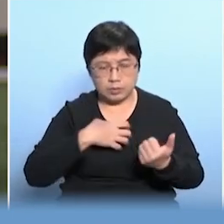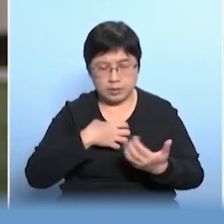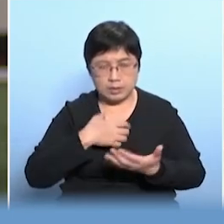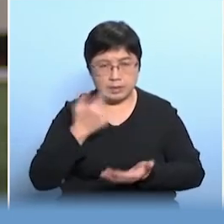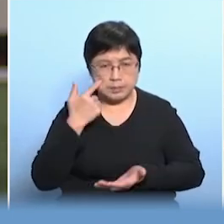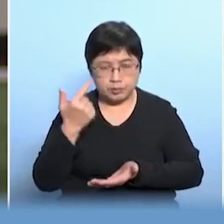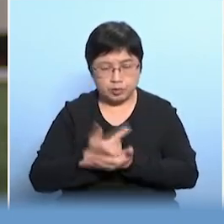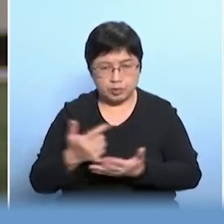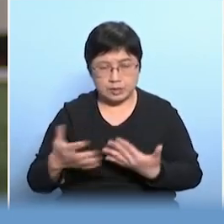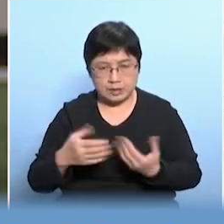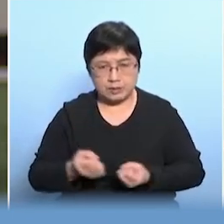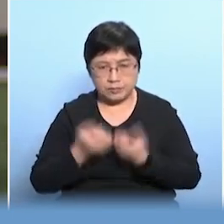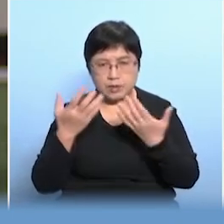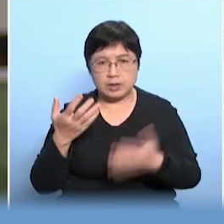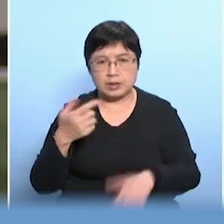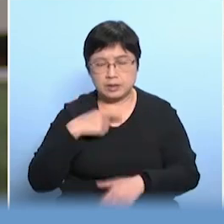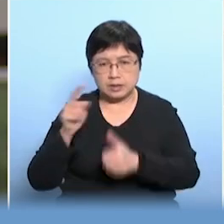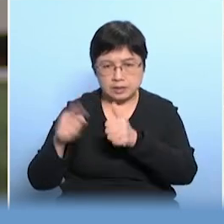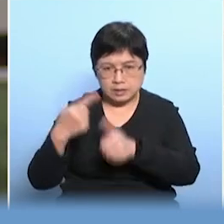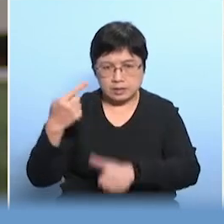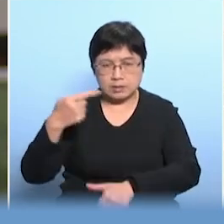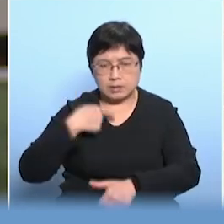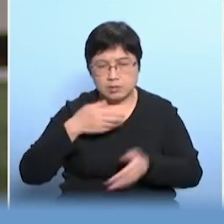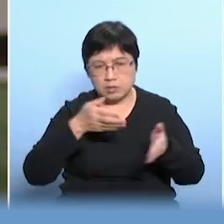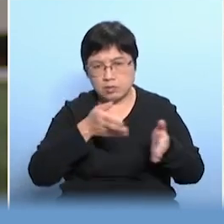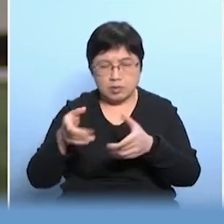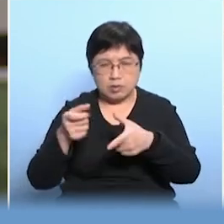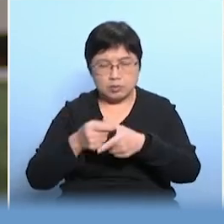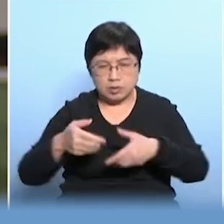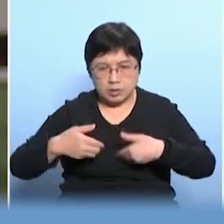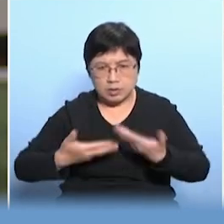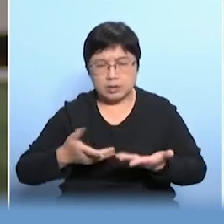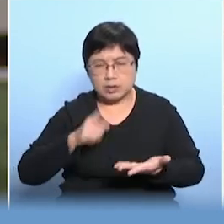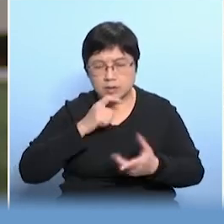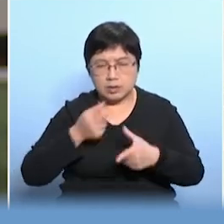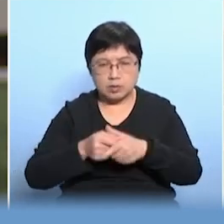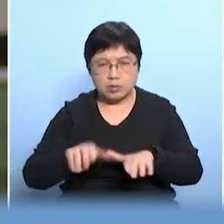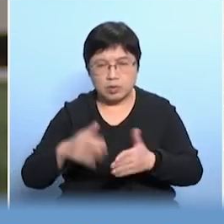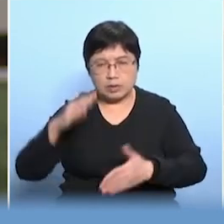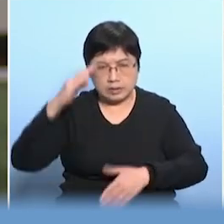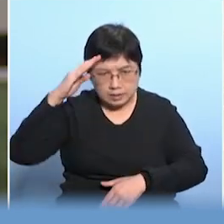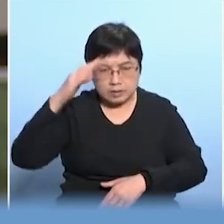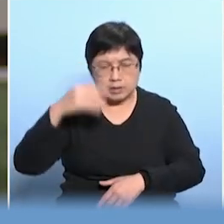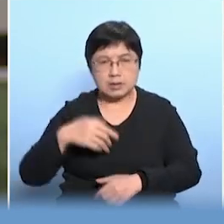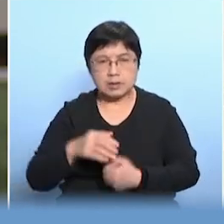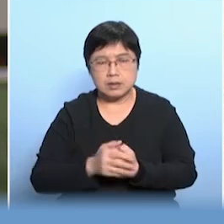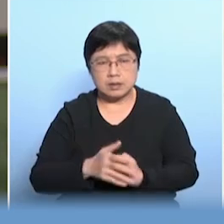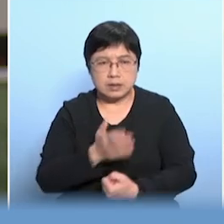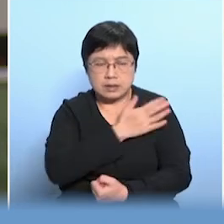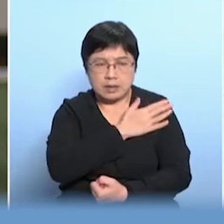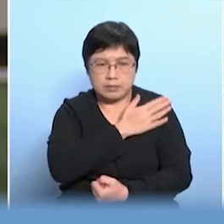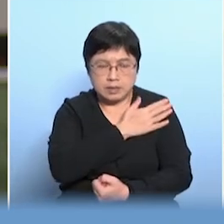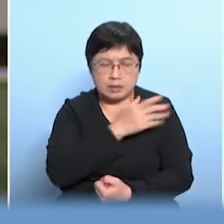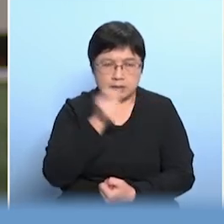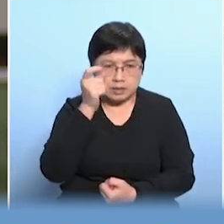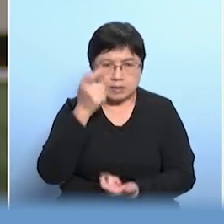重事故，其實應該要是第一時間要是向公眾交代，適時公開致歉，也是展示問責精神，